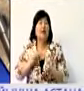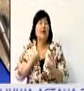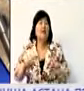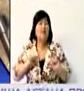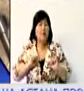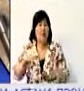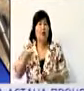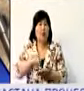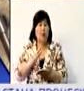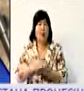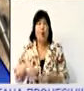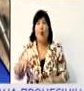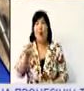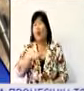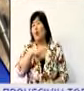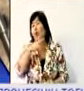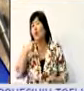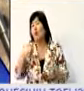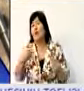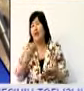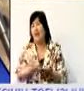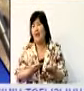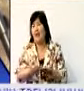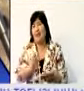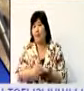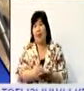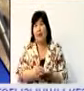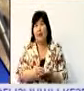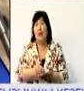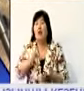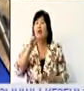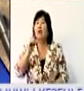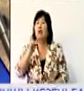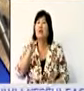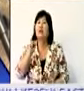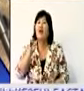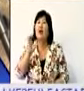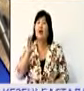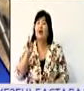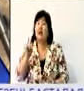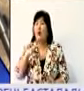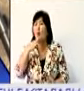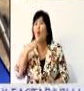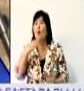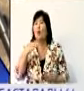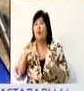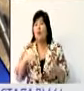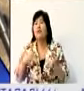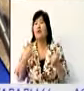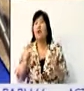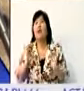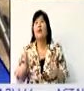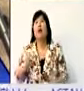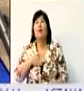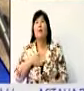болғаны, оған үлкі көп деген дәлелдер бар. Кенесары әрине көп нәрсе жасады ғой, бірақ